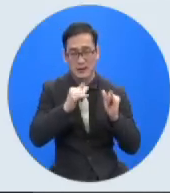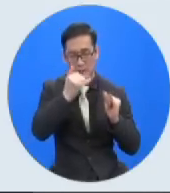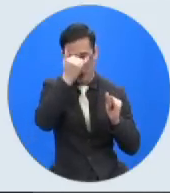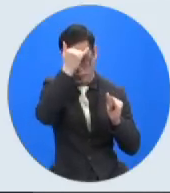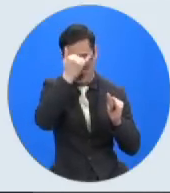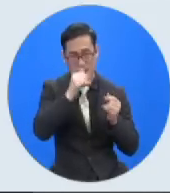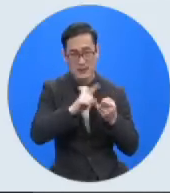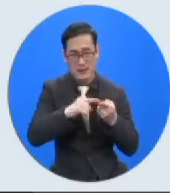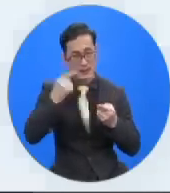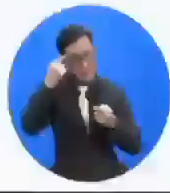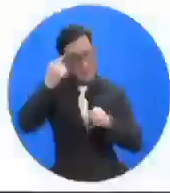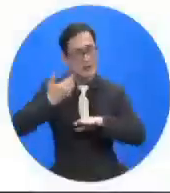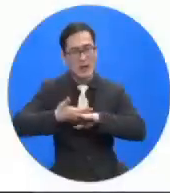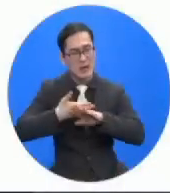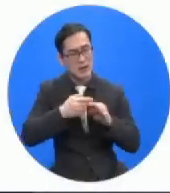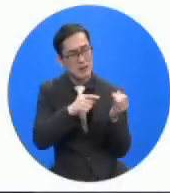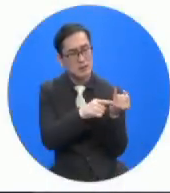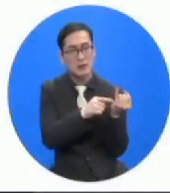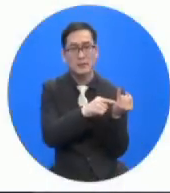그러자 손혜원 의원은 이렇게 얘기합니다.